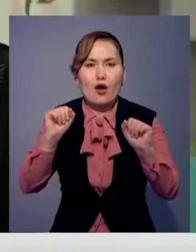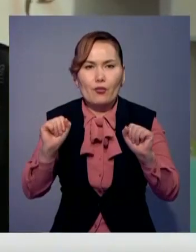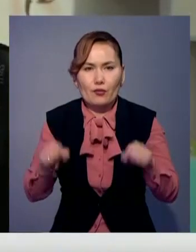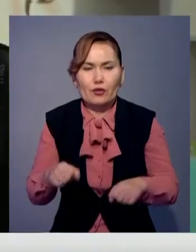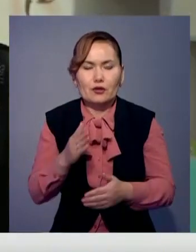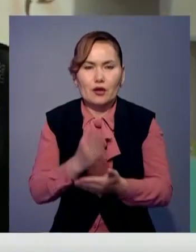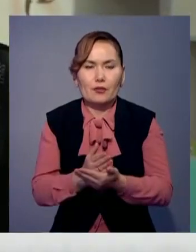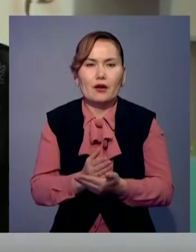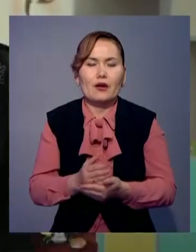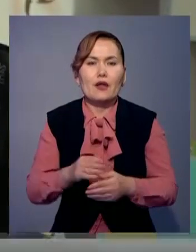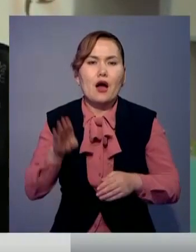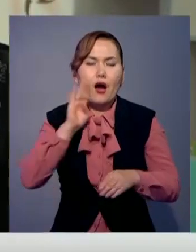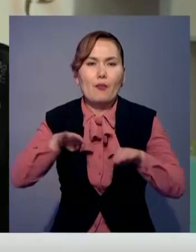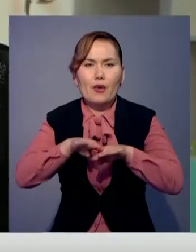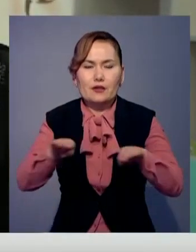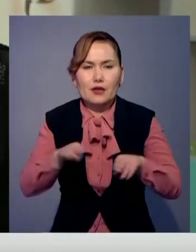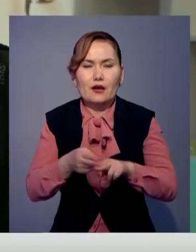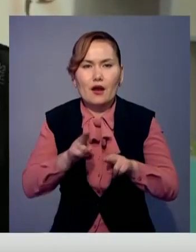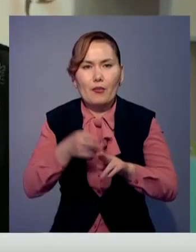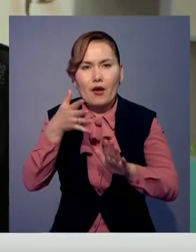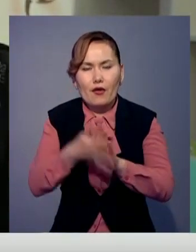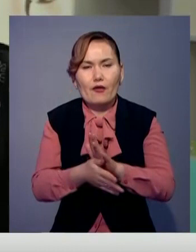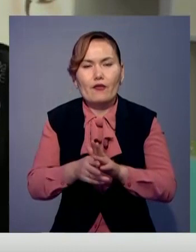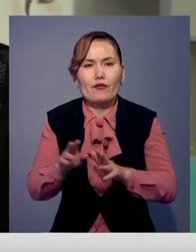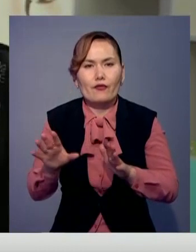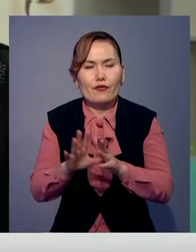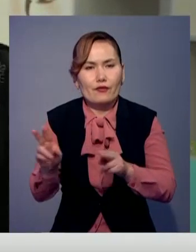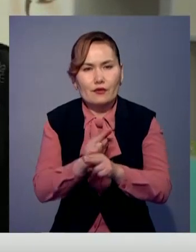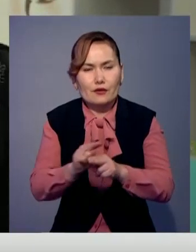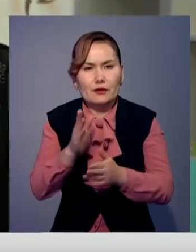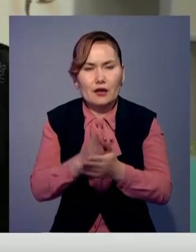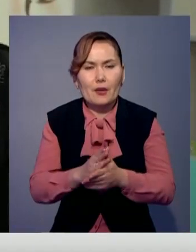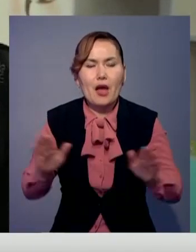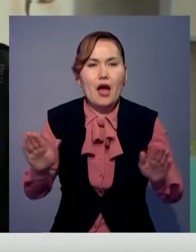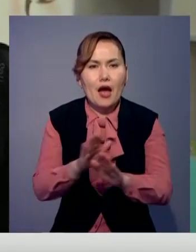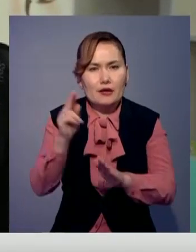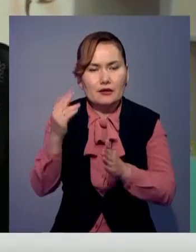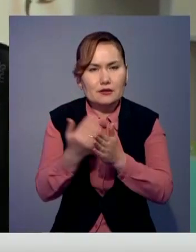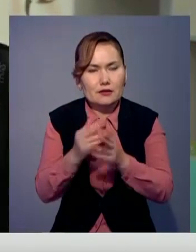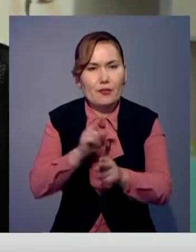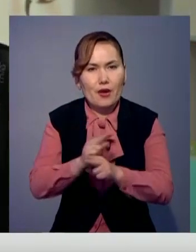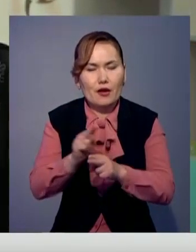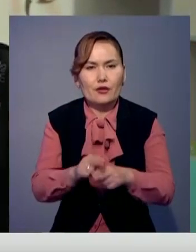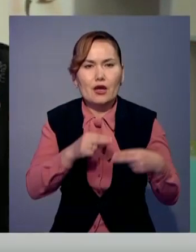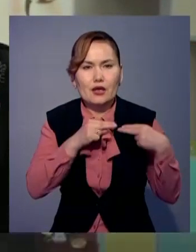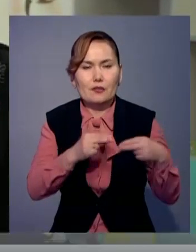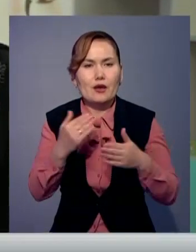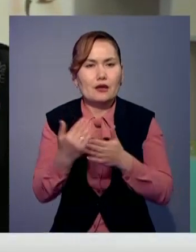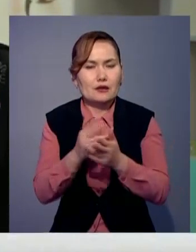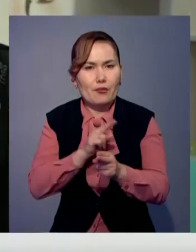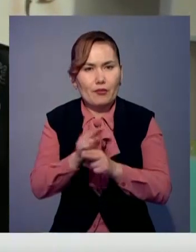бар, парафіні бар, физия бар, ЛФК-сы бар, ән сабағы бар. Еңбек сабағы